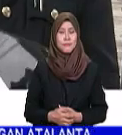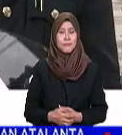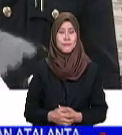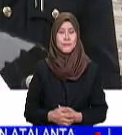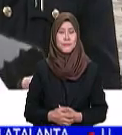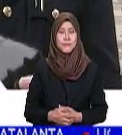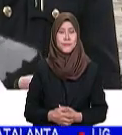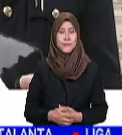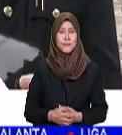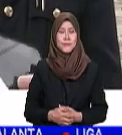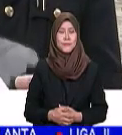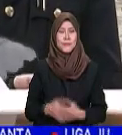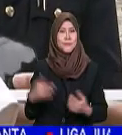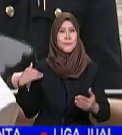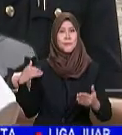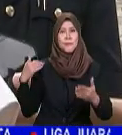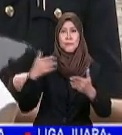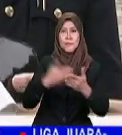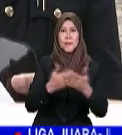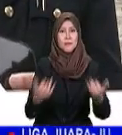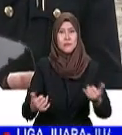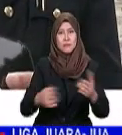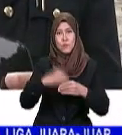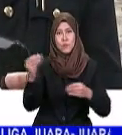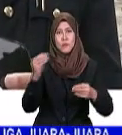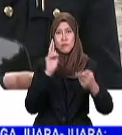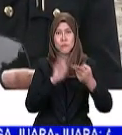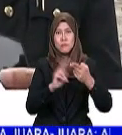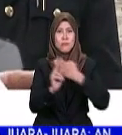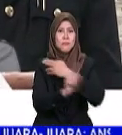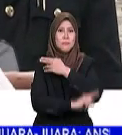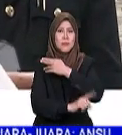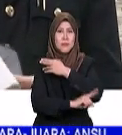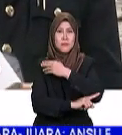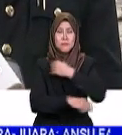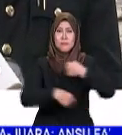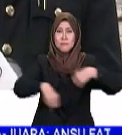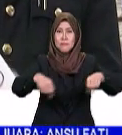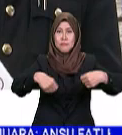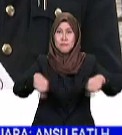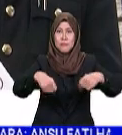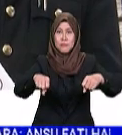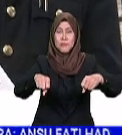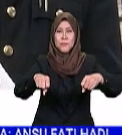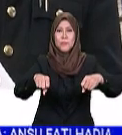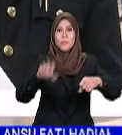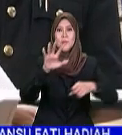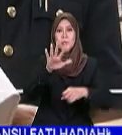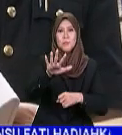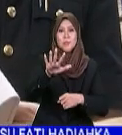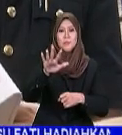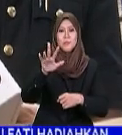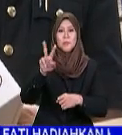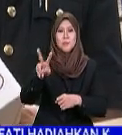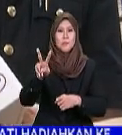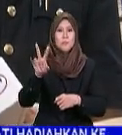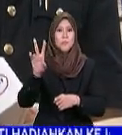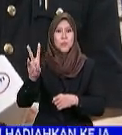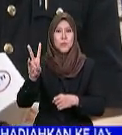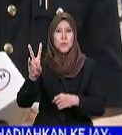Sehingga hari ini, kita telah pun mengeluarkan notis saman ke atas penunggang motosikal sebanyak 527